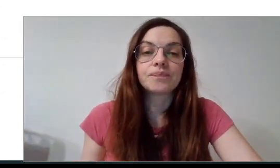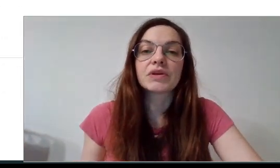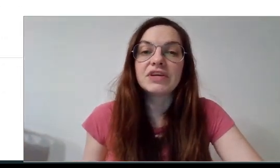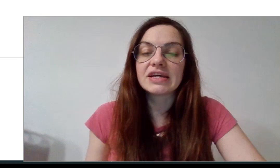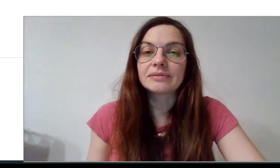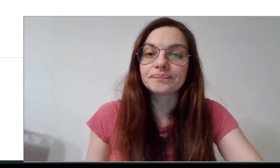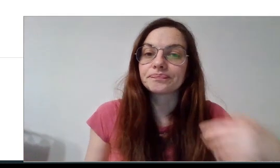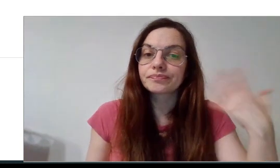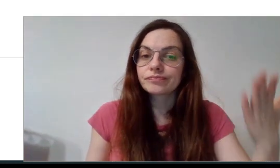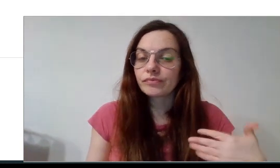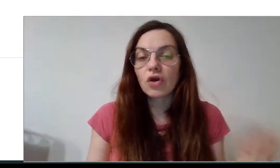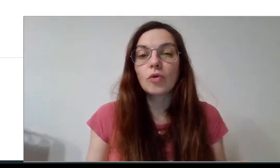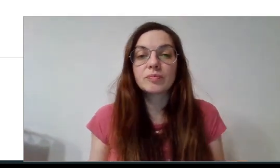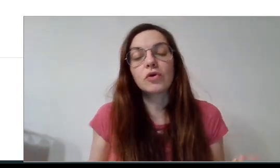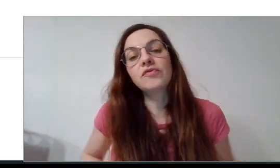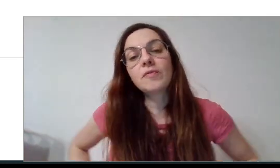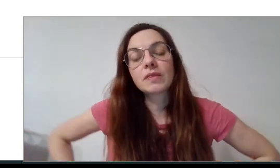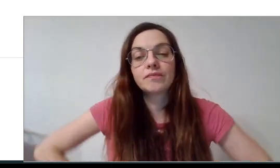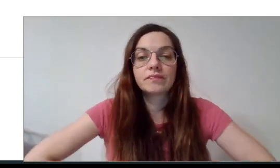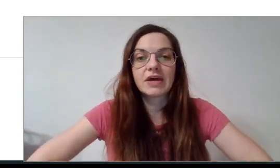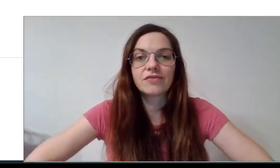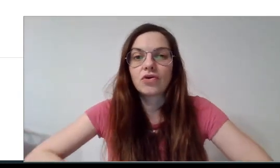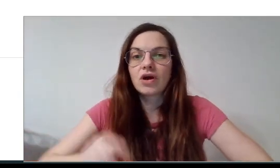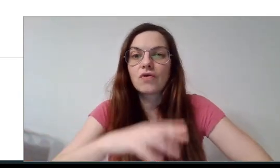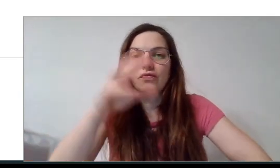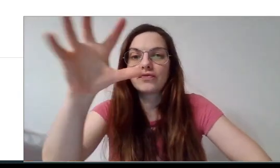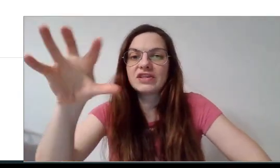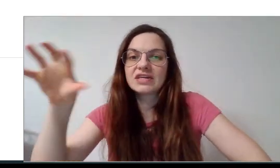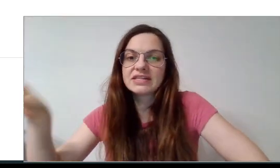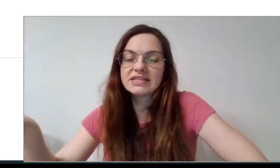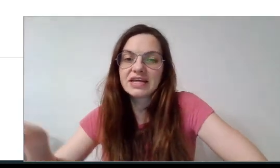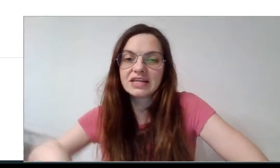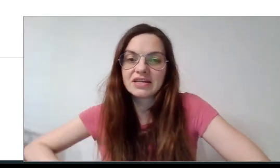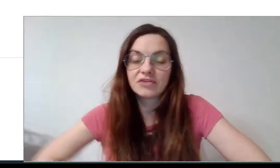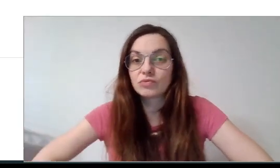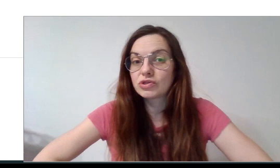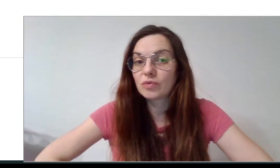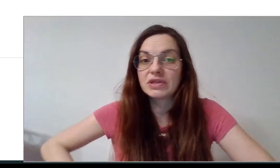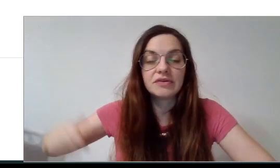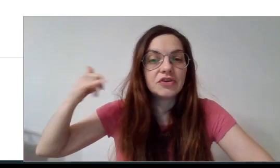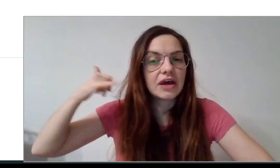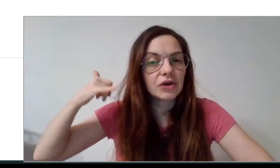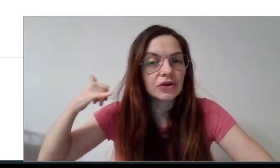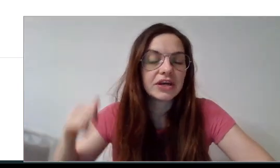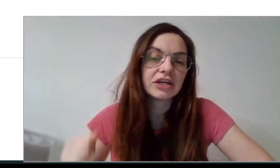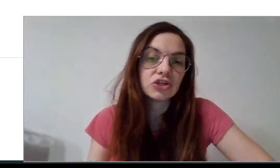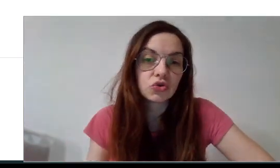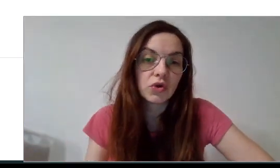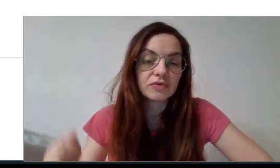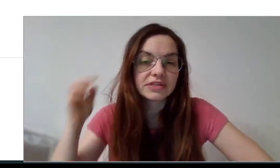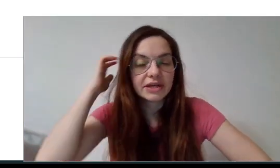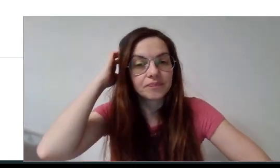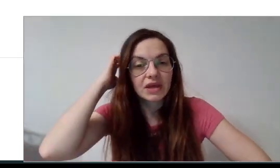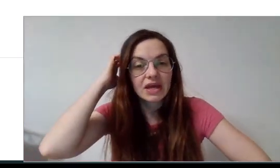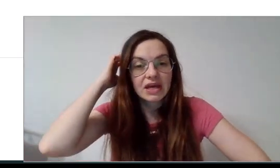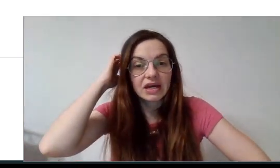Vielleicht, wieder, opet ponovo, naravno, auf Wiedersehen, vidimo se opet, ili wiederhören,